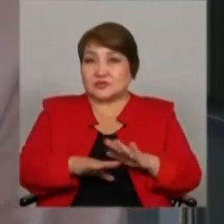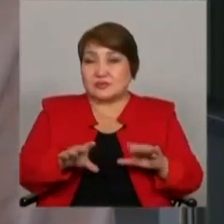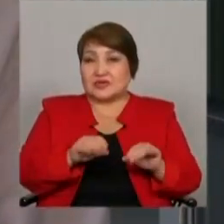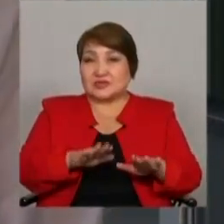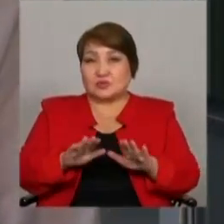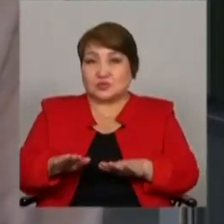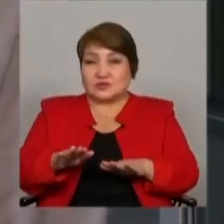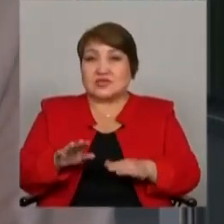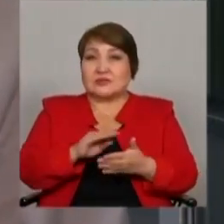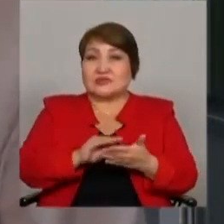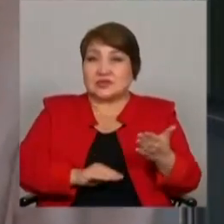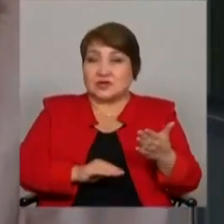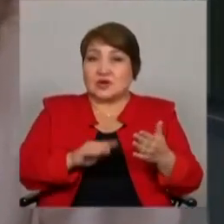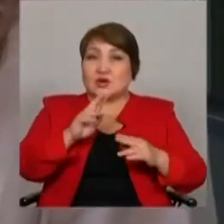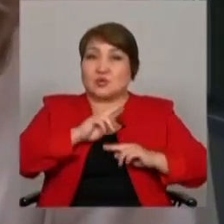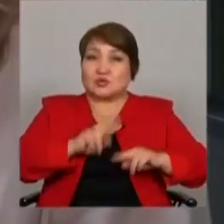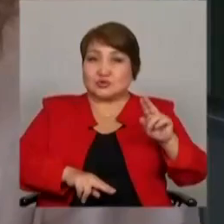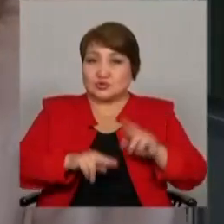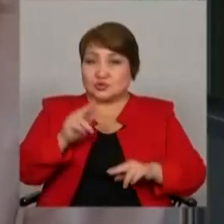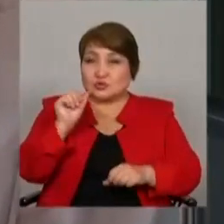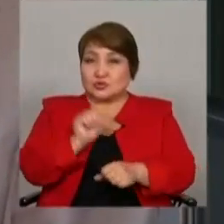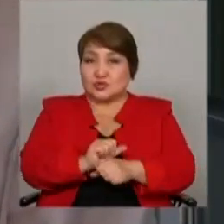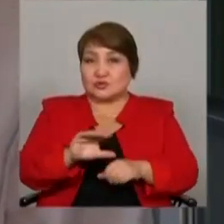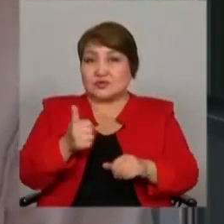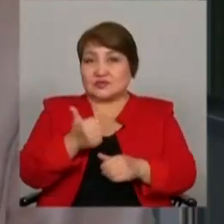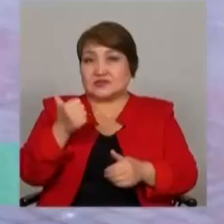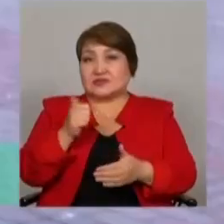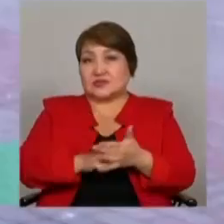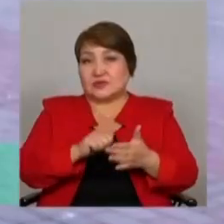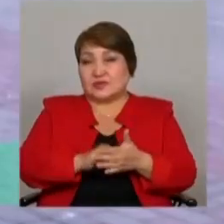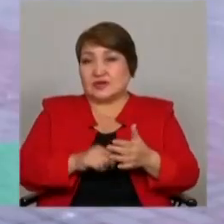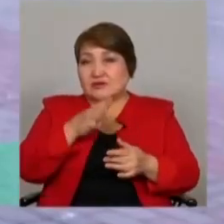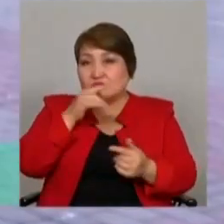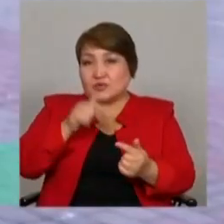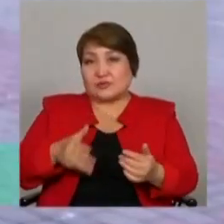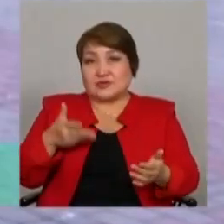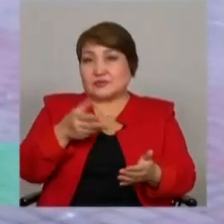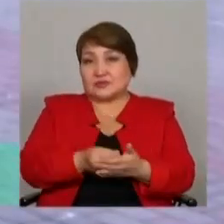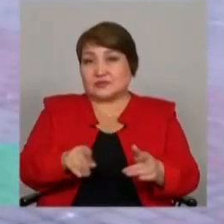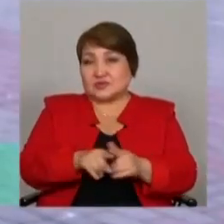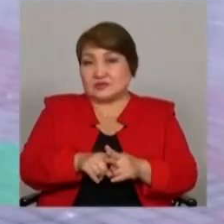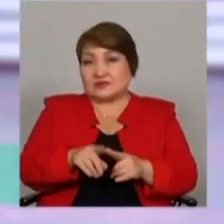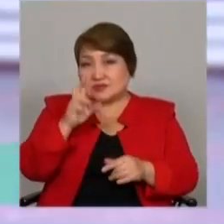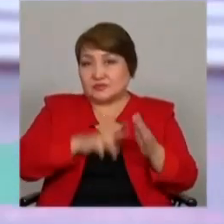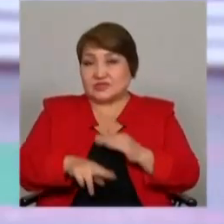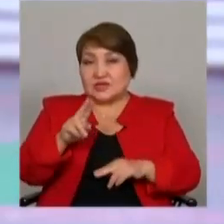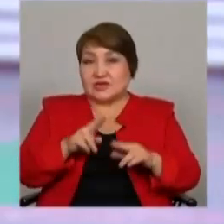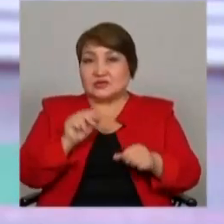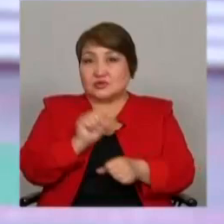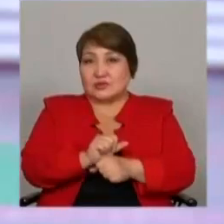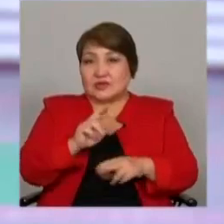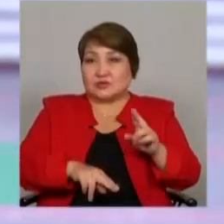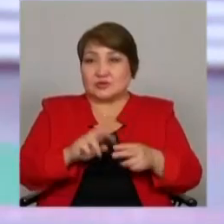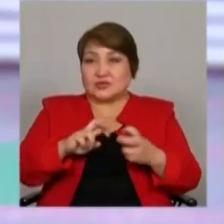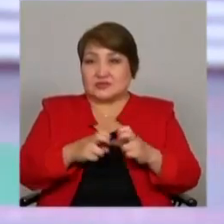жатыр. Құрылыстың тоқтауының негізгі себебі уақытылы қаржыландырылмауында. Елдегі бітпей қалып қойған құрылыс мәселесін жуырда Мәди Ахметов